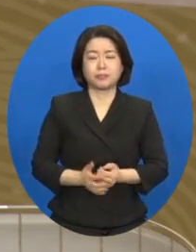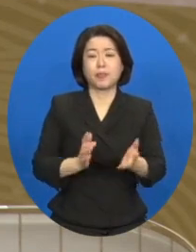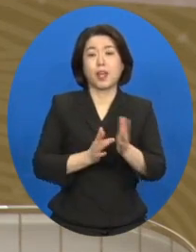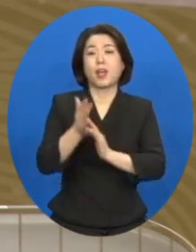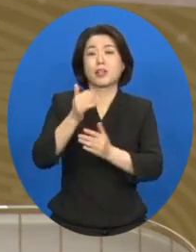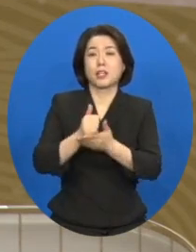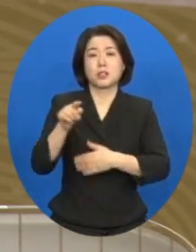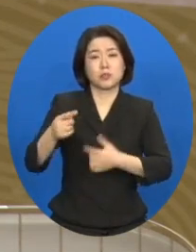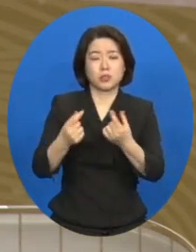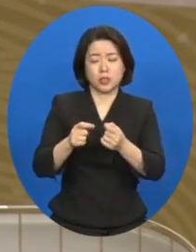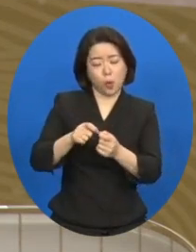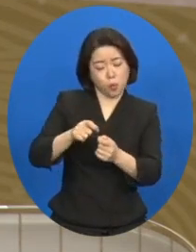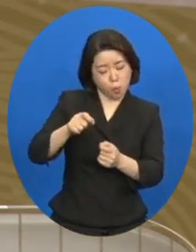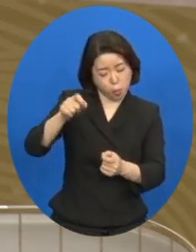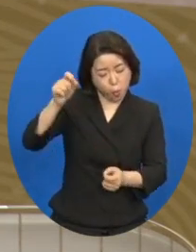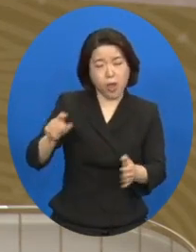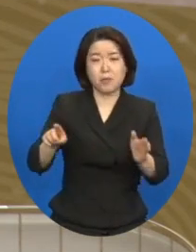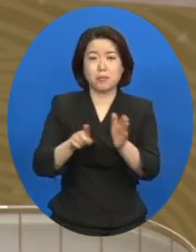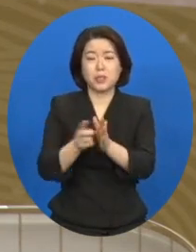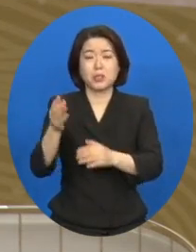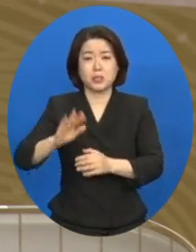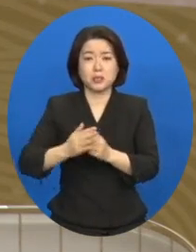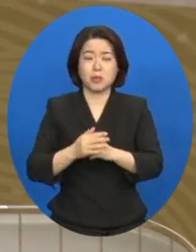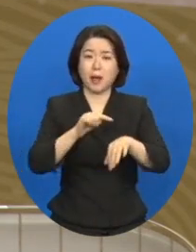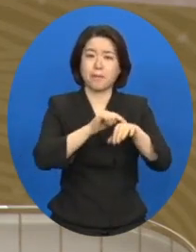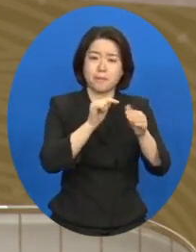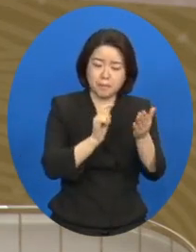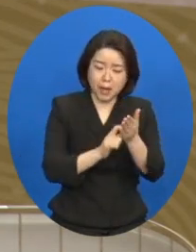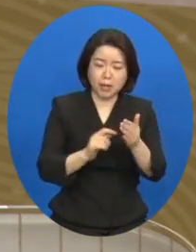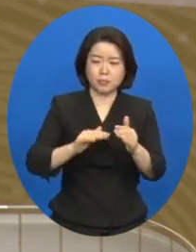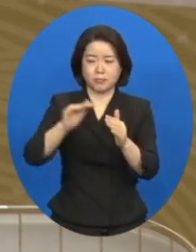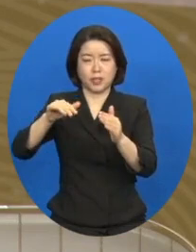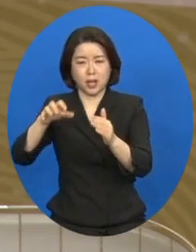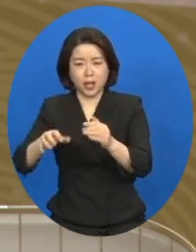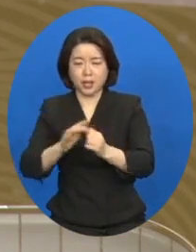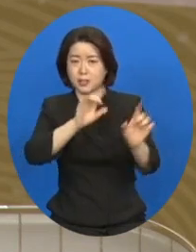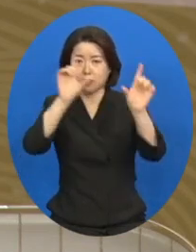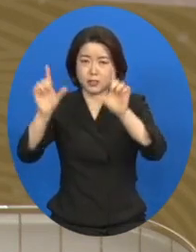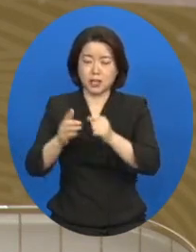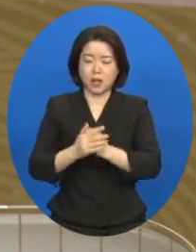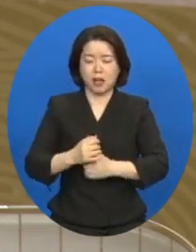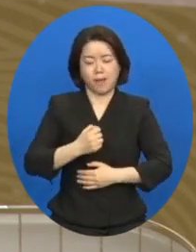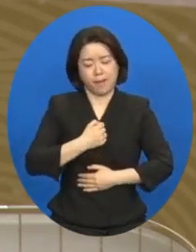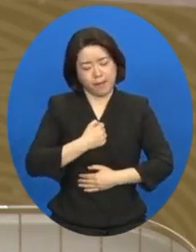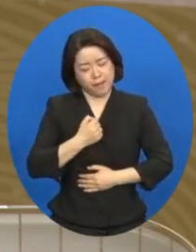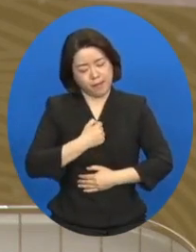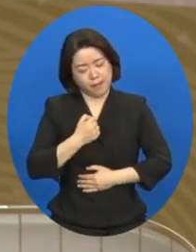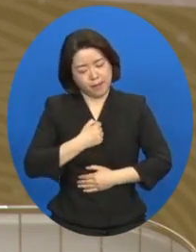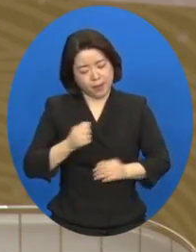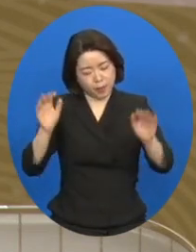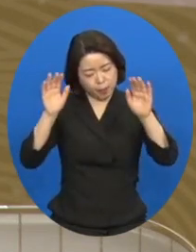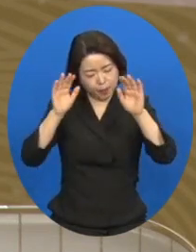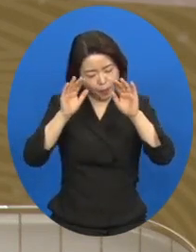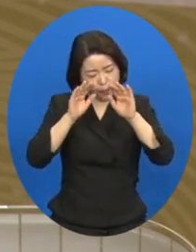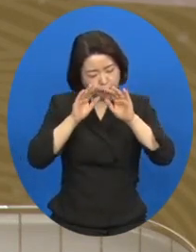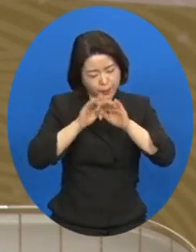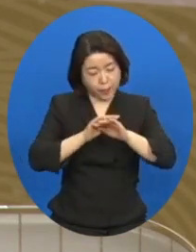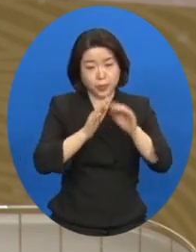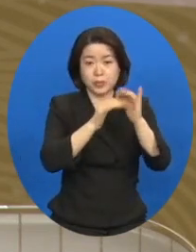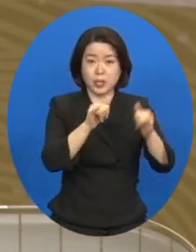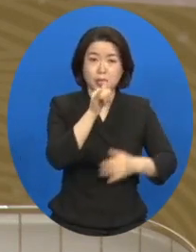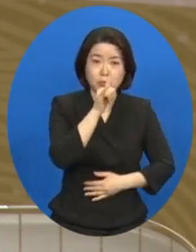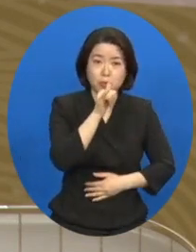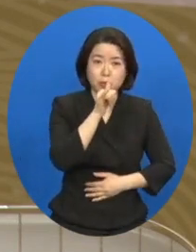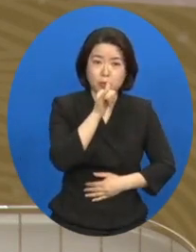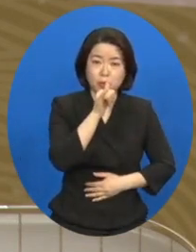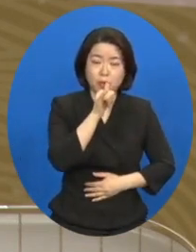예수님을 그렇게 오래 믿어도 마음도 가정도 삶도 답답하고 어둡기만 한 분들이 있습니까?